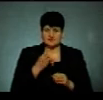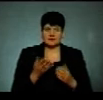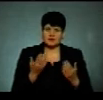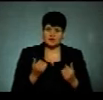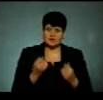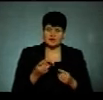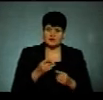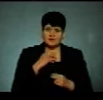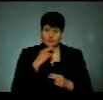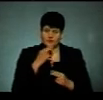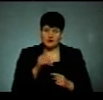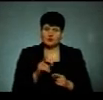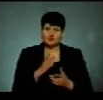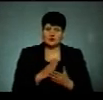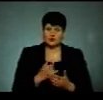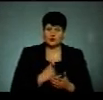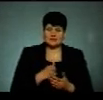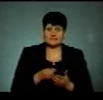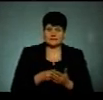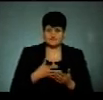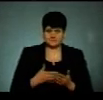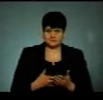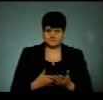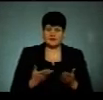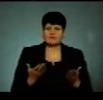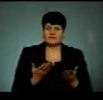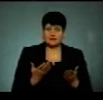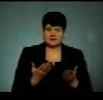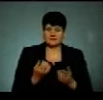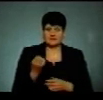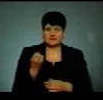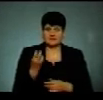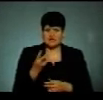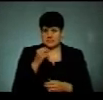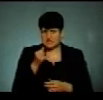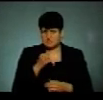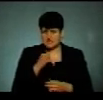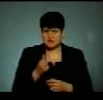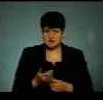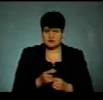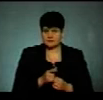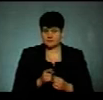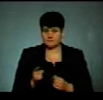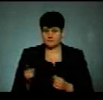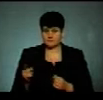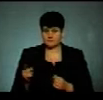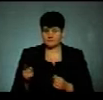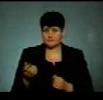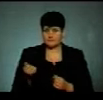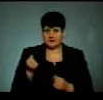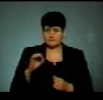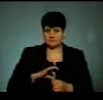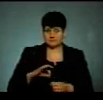раз звернемо увагу, що є в нас тарифи, який 12 місяців беремо